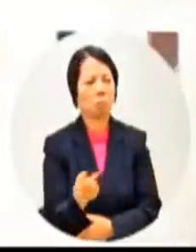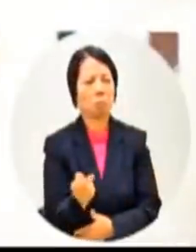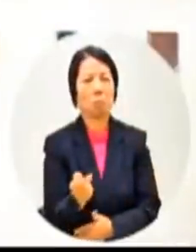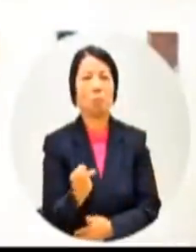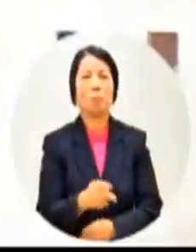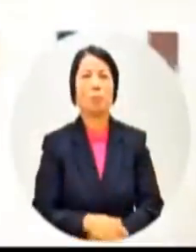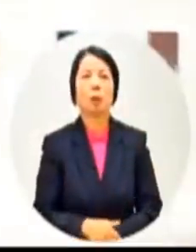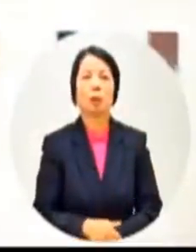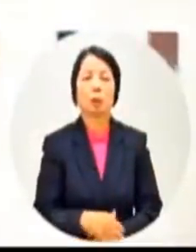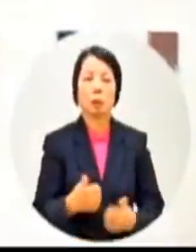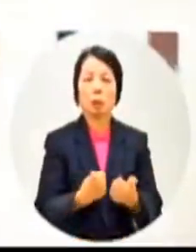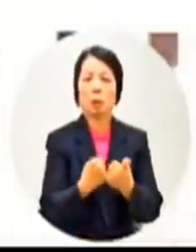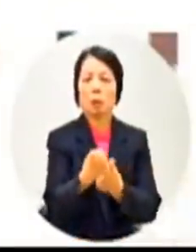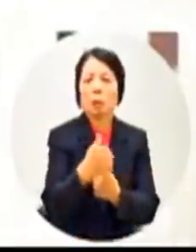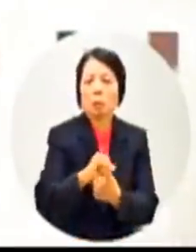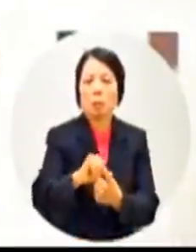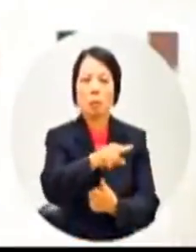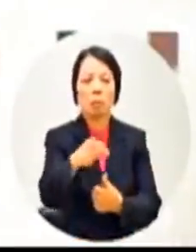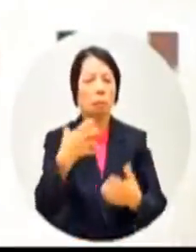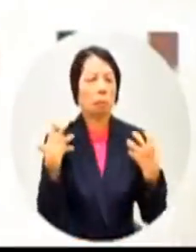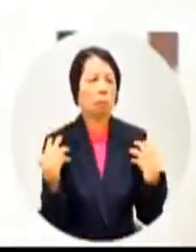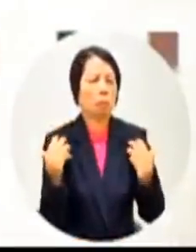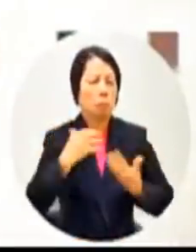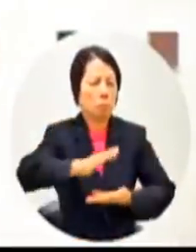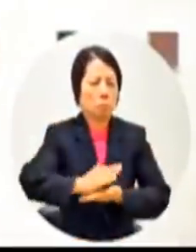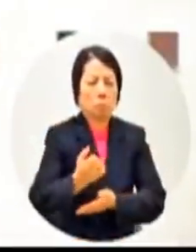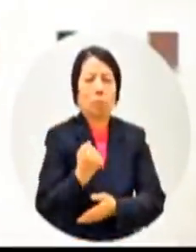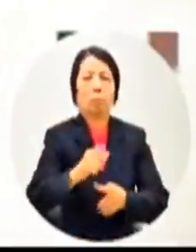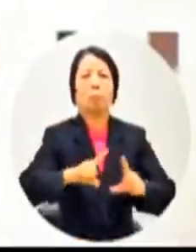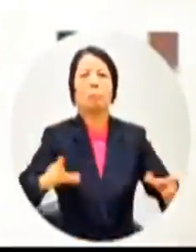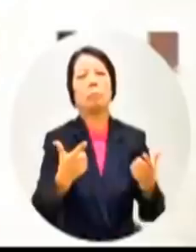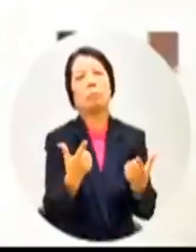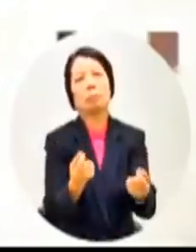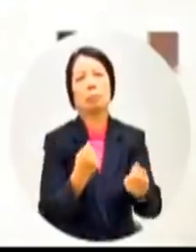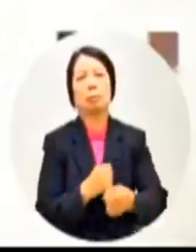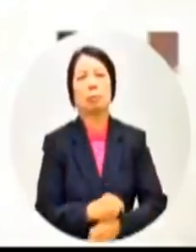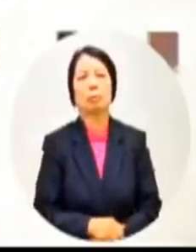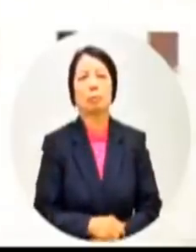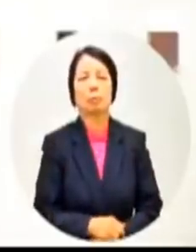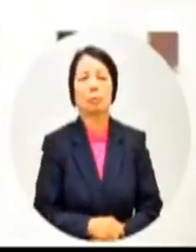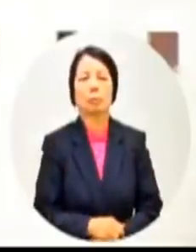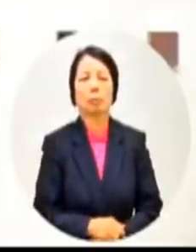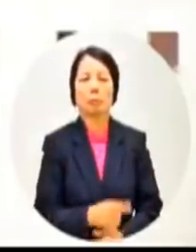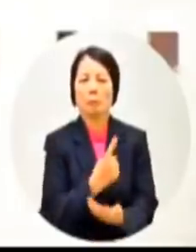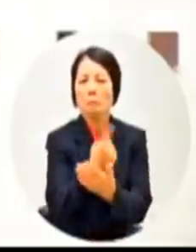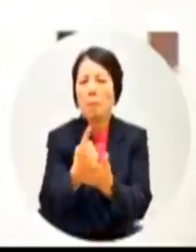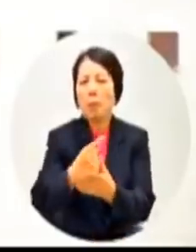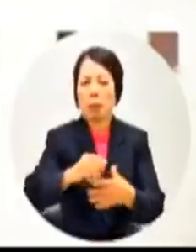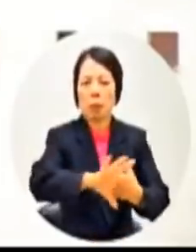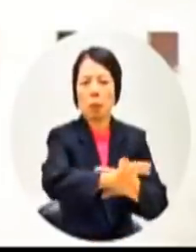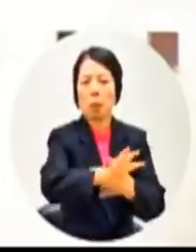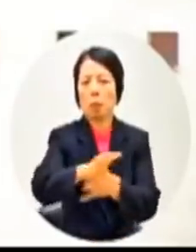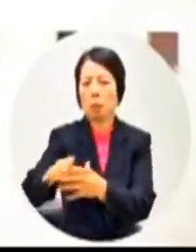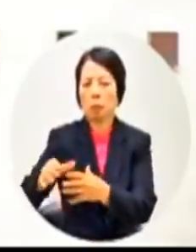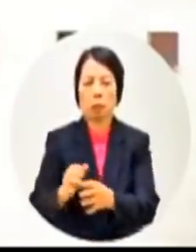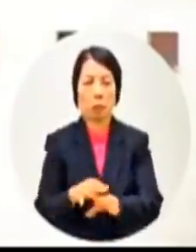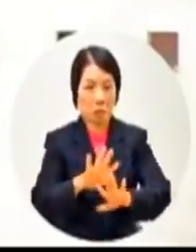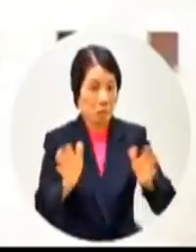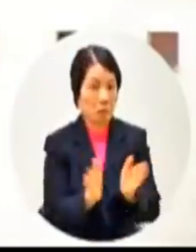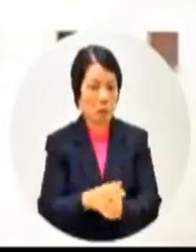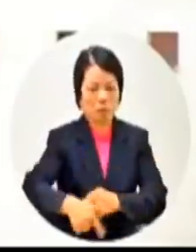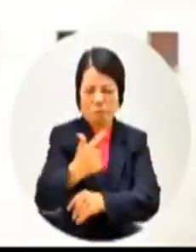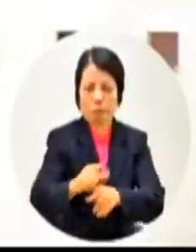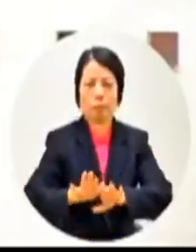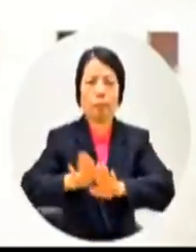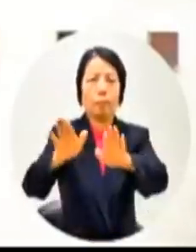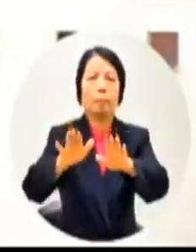大。我们所有旁边每一个国家城市都在快速进步，高雄到底还有多少